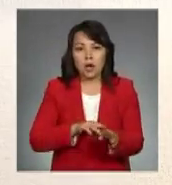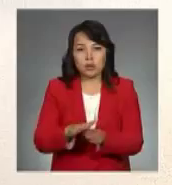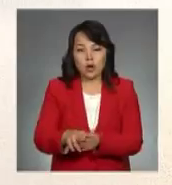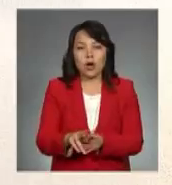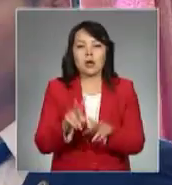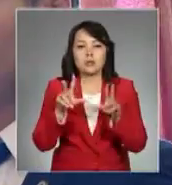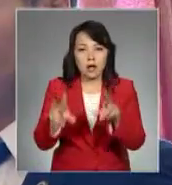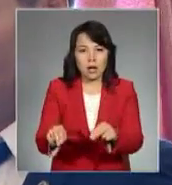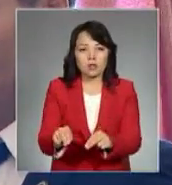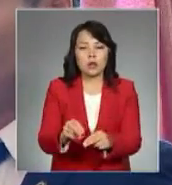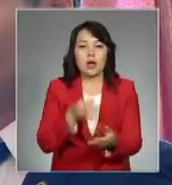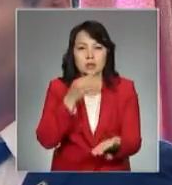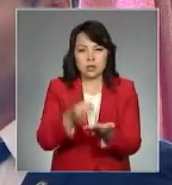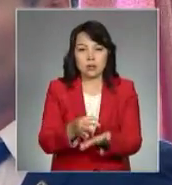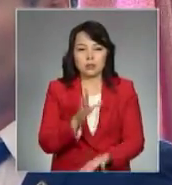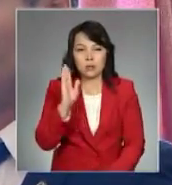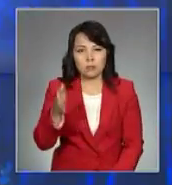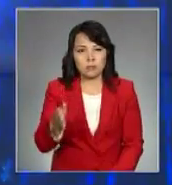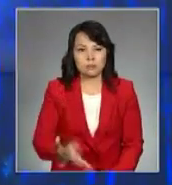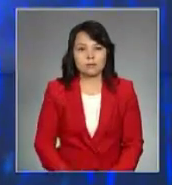бітіреміз деп біз үміттенеміз.